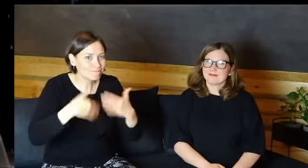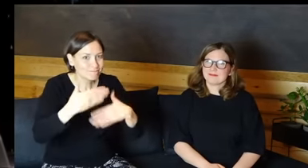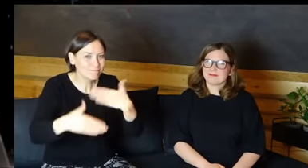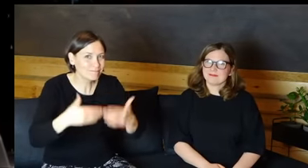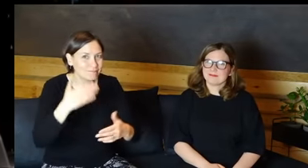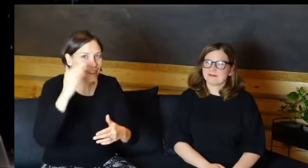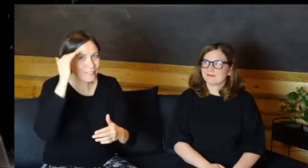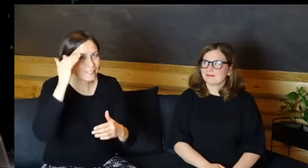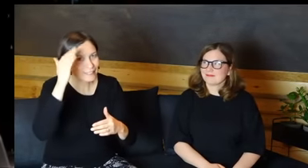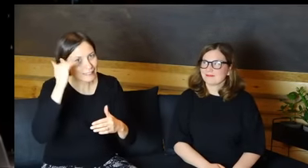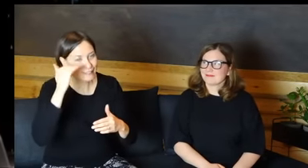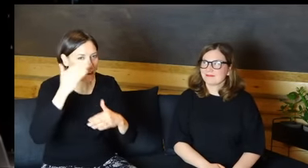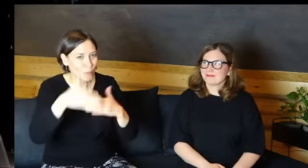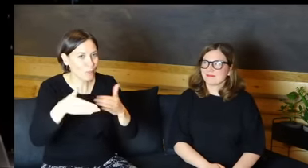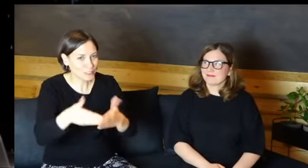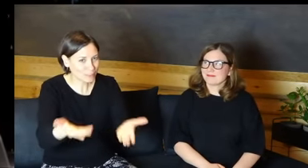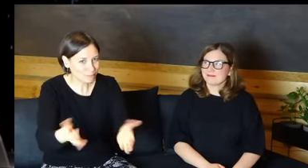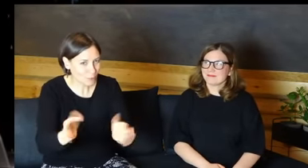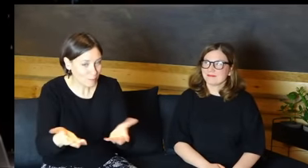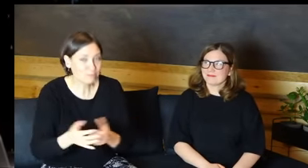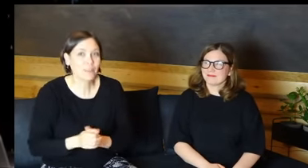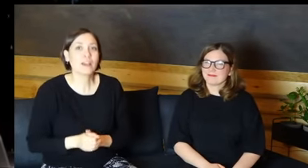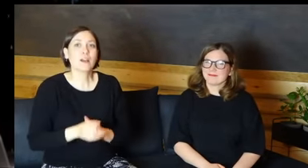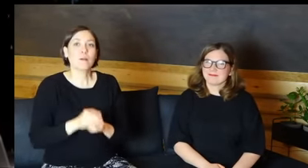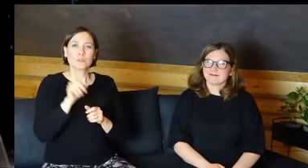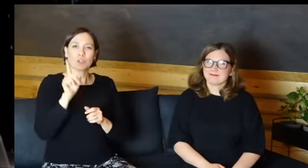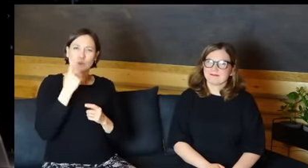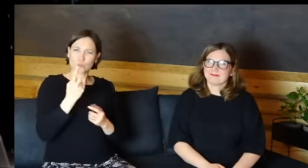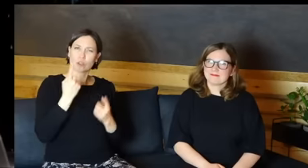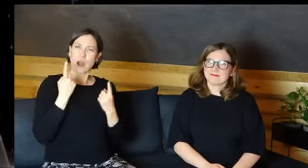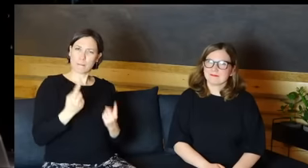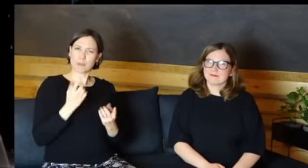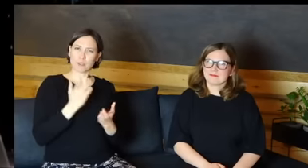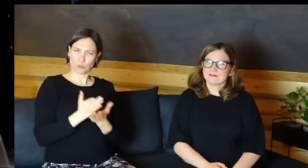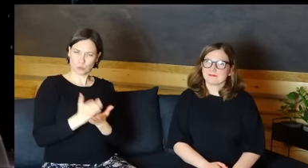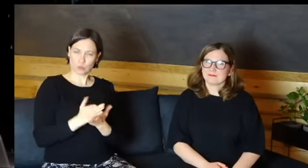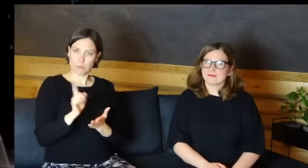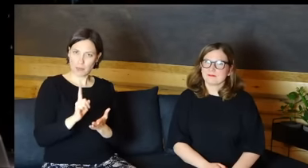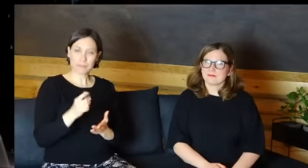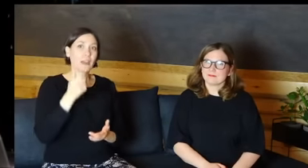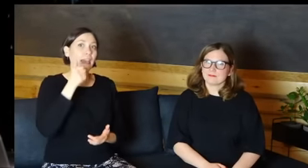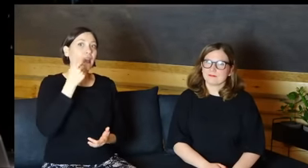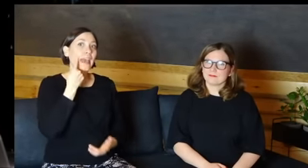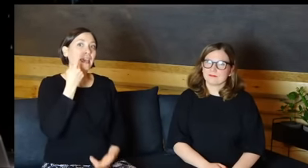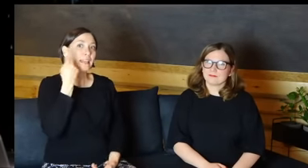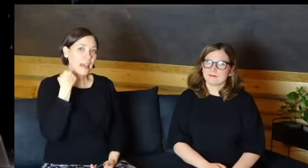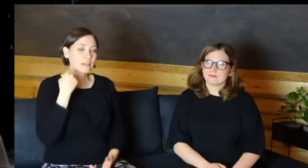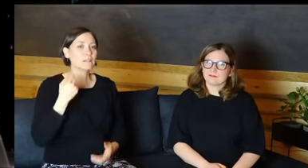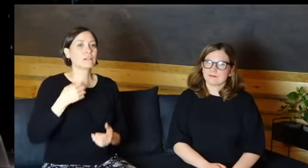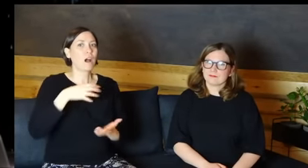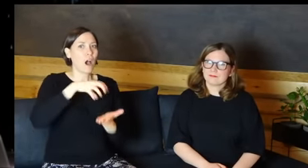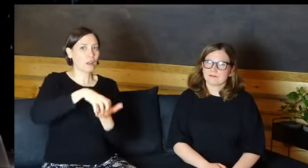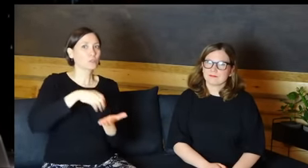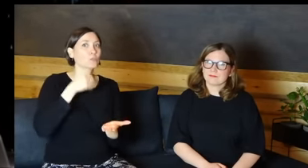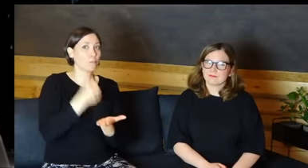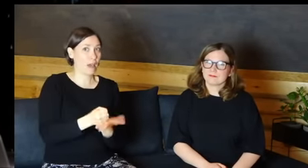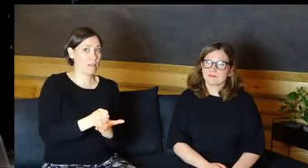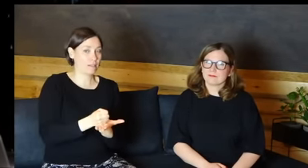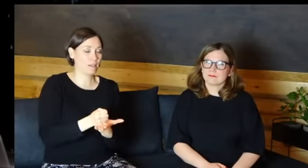Ja sitten yksi aika merkittävä juttu on se, että eilen on meillä hallitus tehnyt päätöksen, että meillä